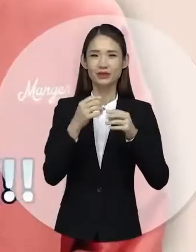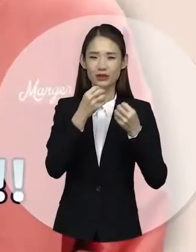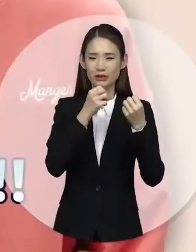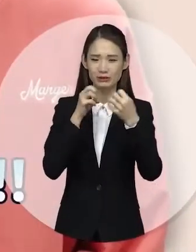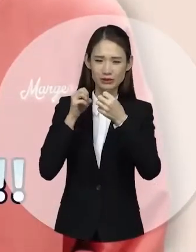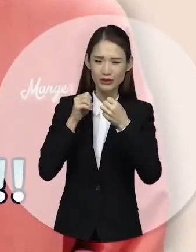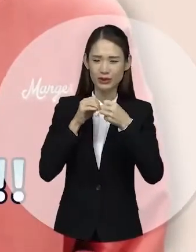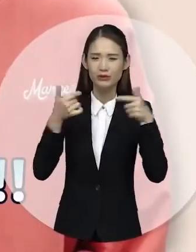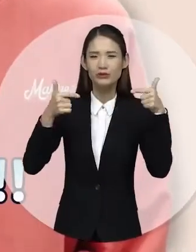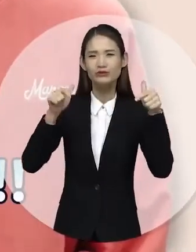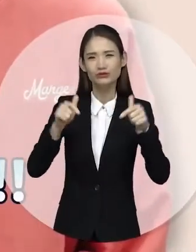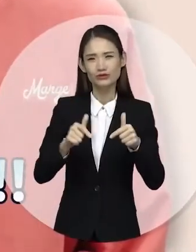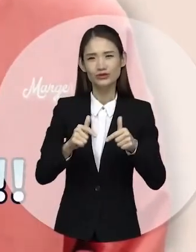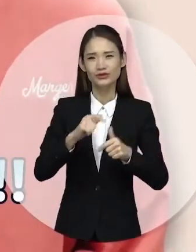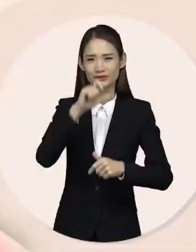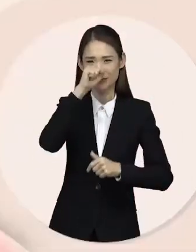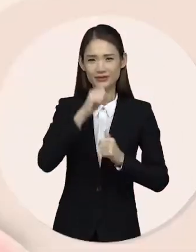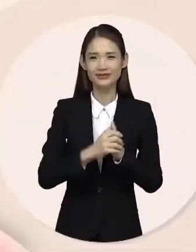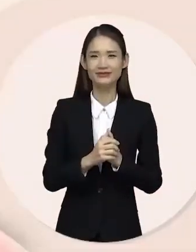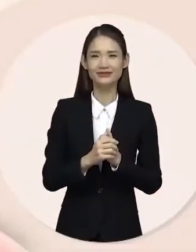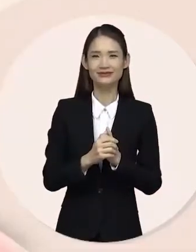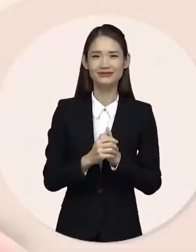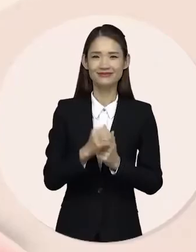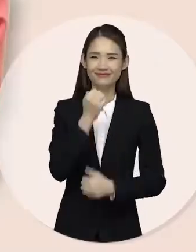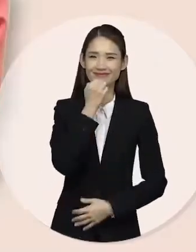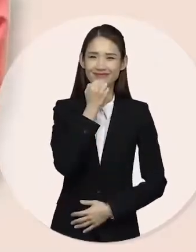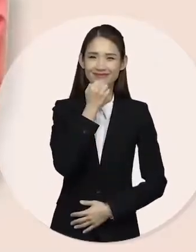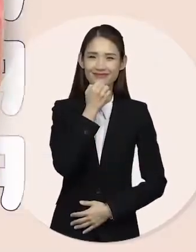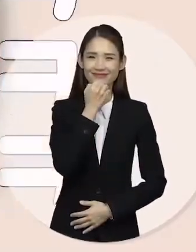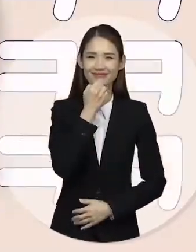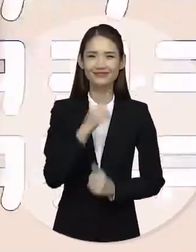지금은 너무 많이 말해가지고 좀 덜 말해줬으면 좋겠어요.